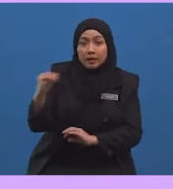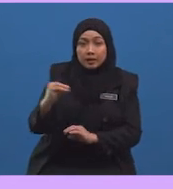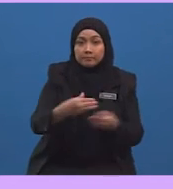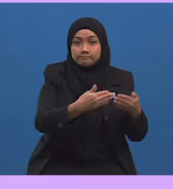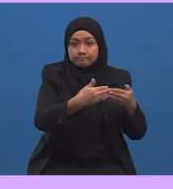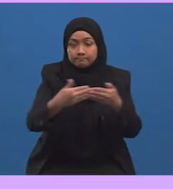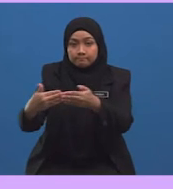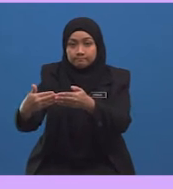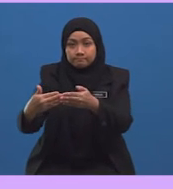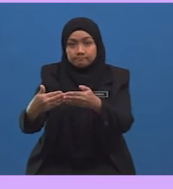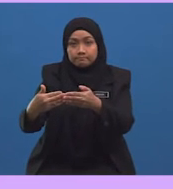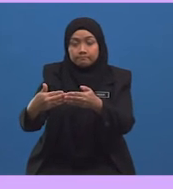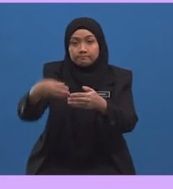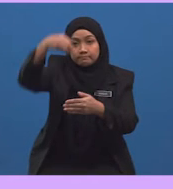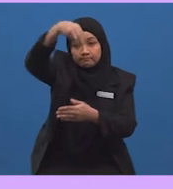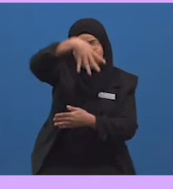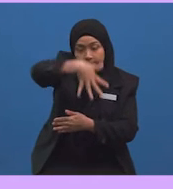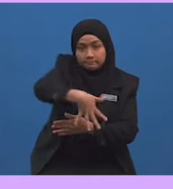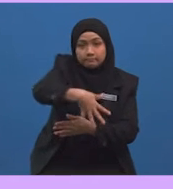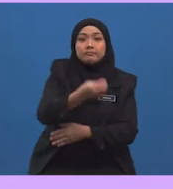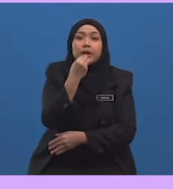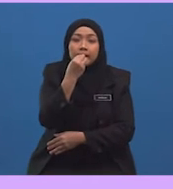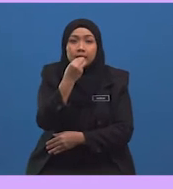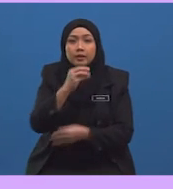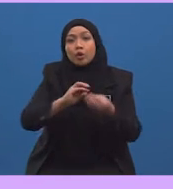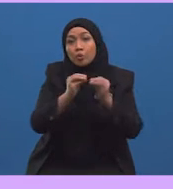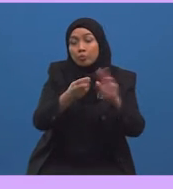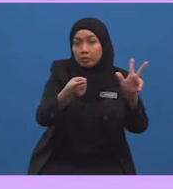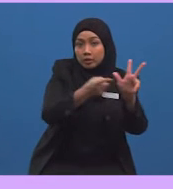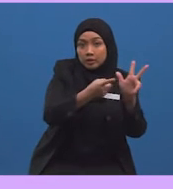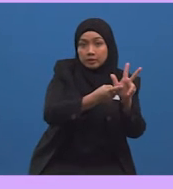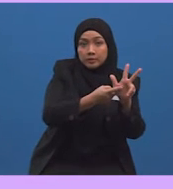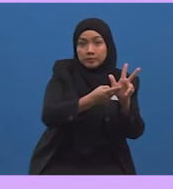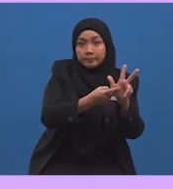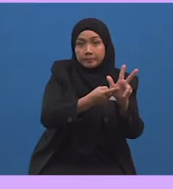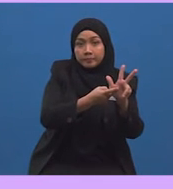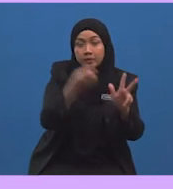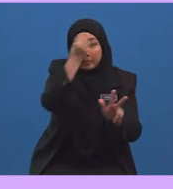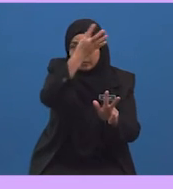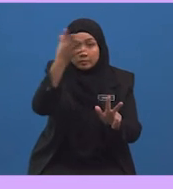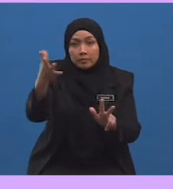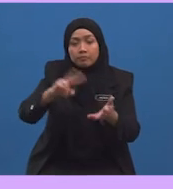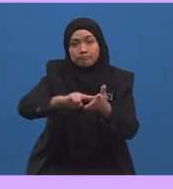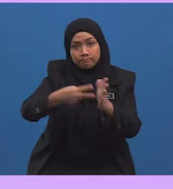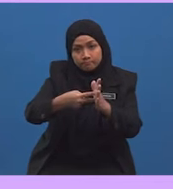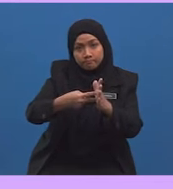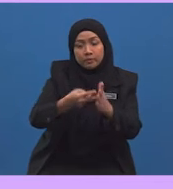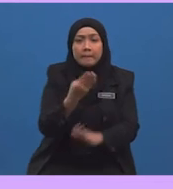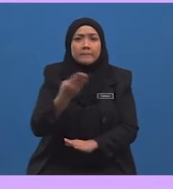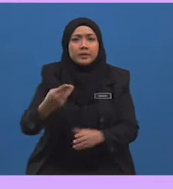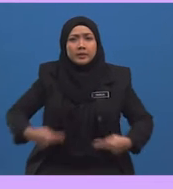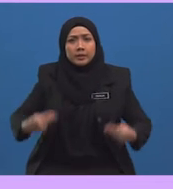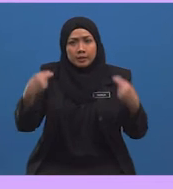Ketiga, menghuraikan dan berkomunikasi mengenai peranan benda hidup dalam kita oksigen